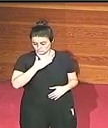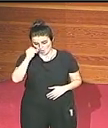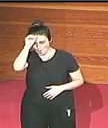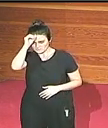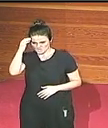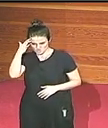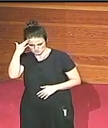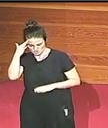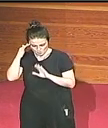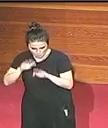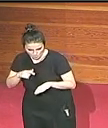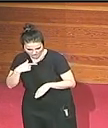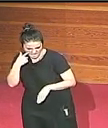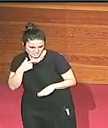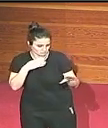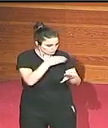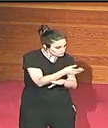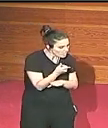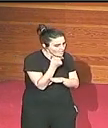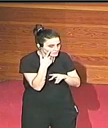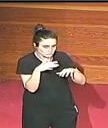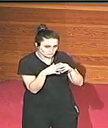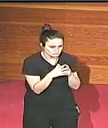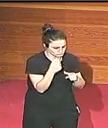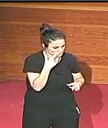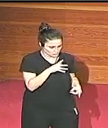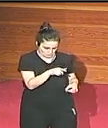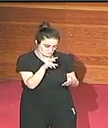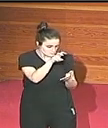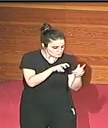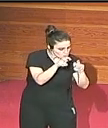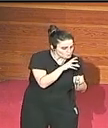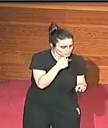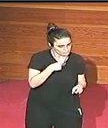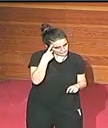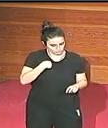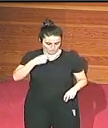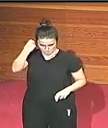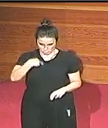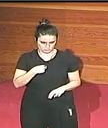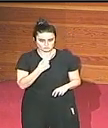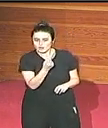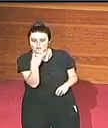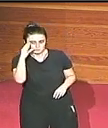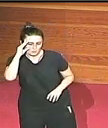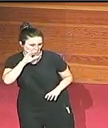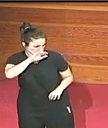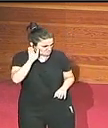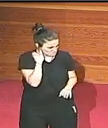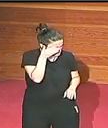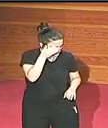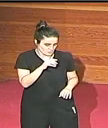ideologizatuak berrestera, ez? Ba, hau ikusiko dut, badakidalako arrazoia emango didala, eta ez dut entzun nahi besteak esaten duena, ez? Eta oso importantea